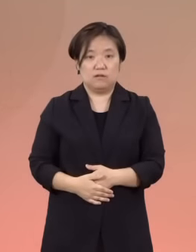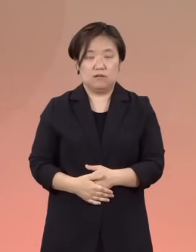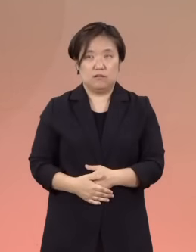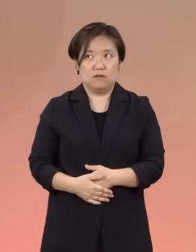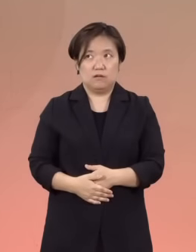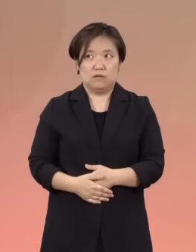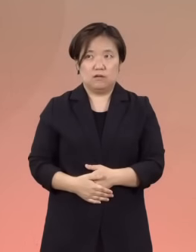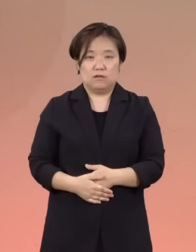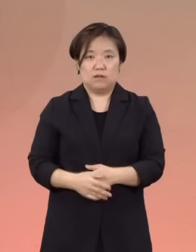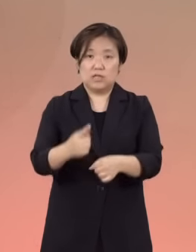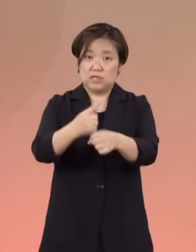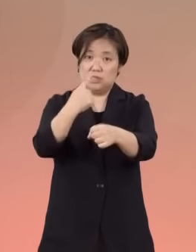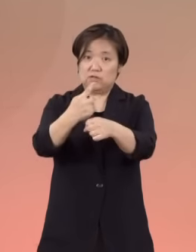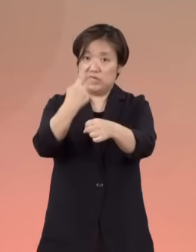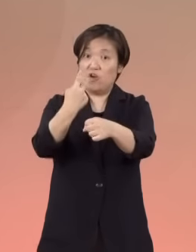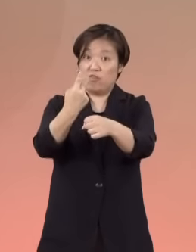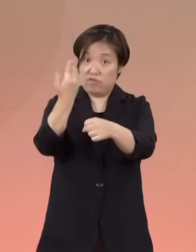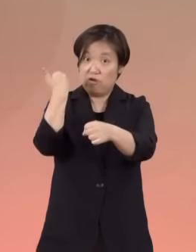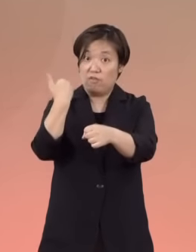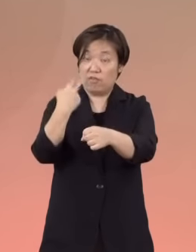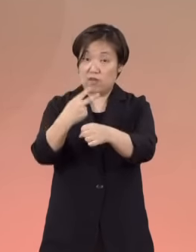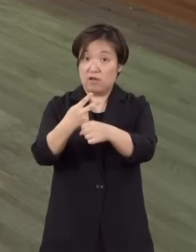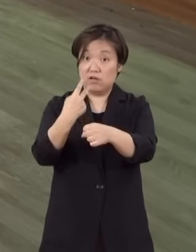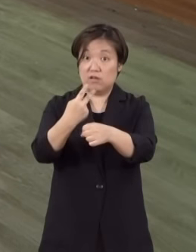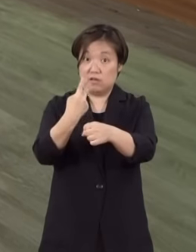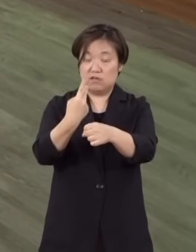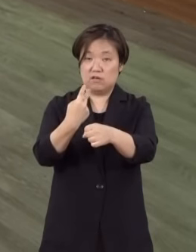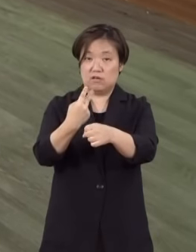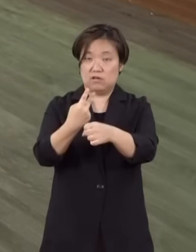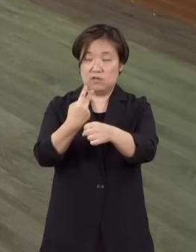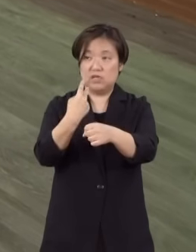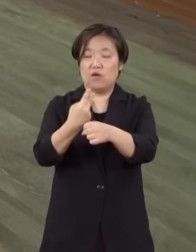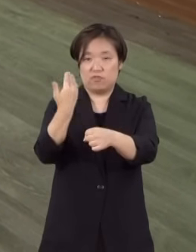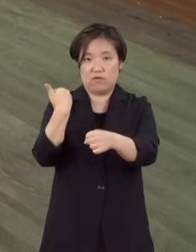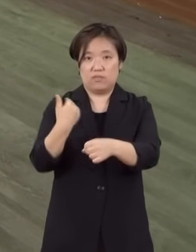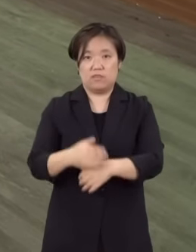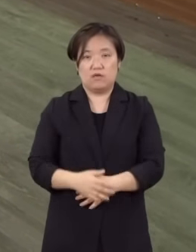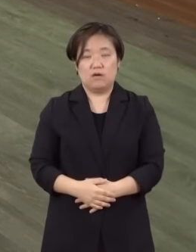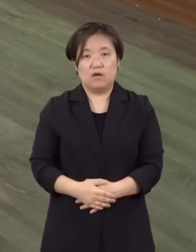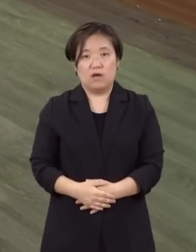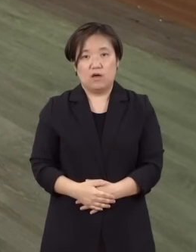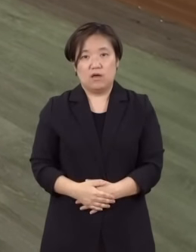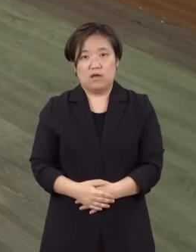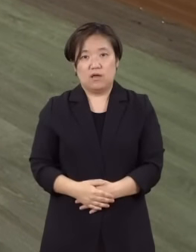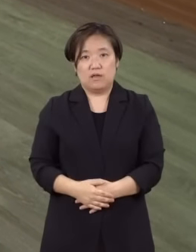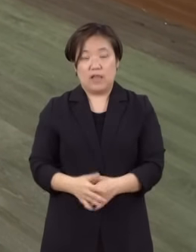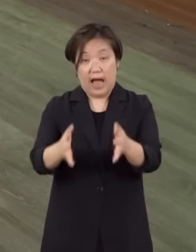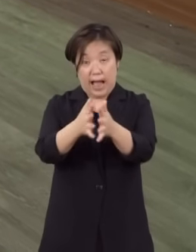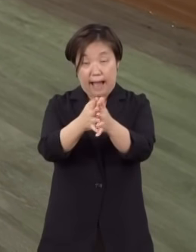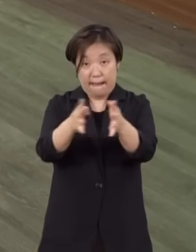2022년도에 있었던 일이니까 아파트 지하 2층